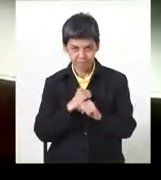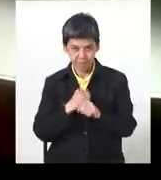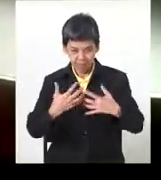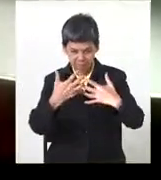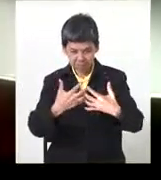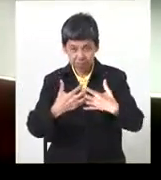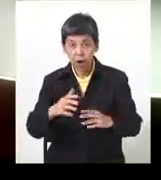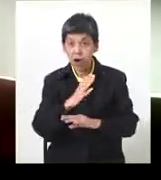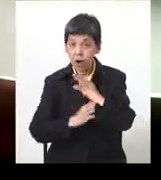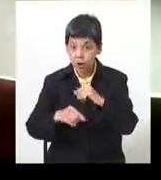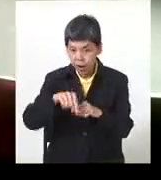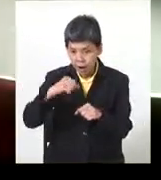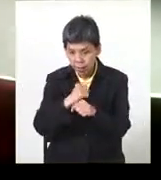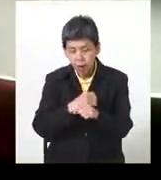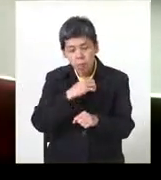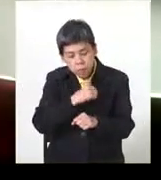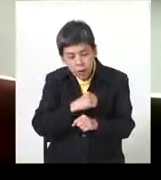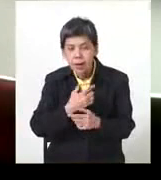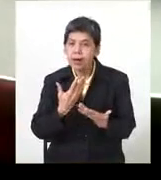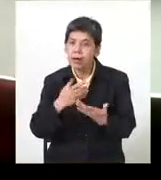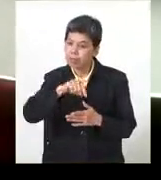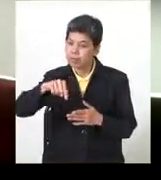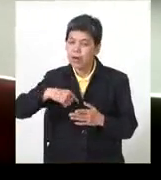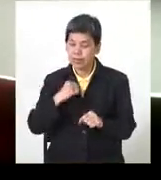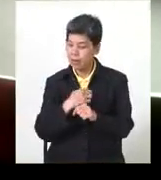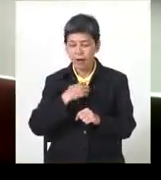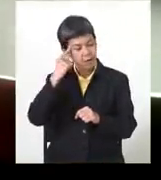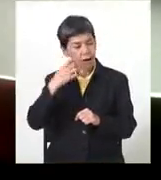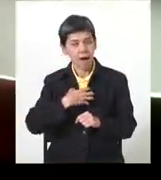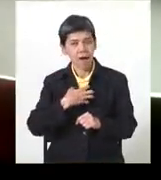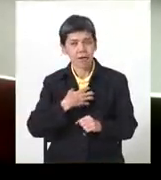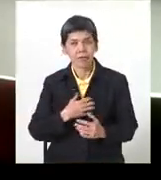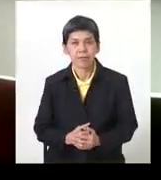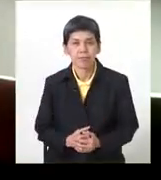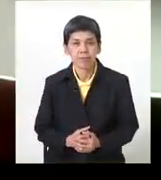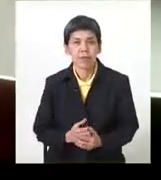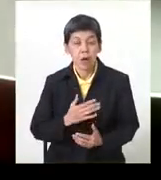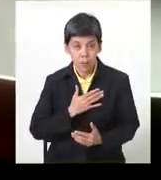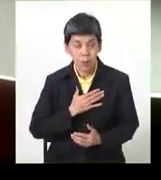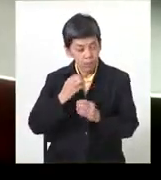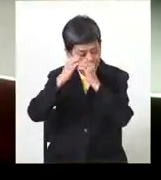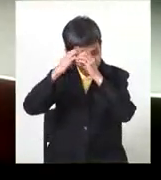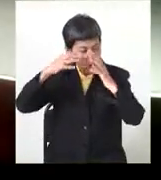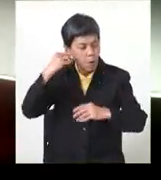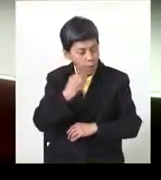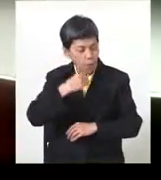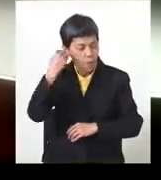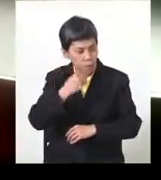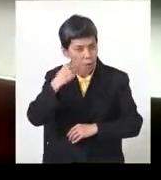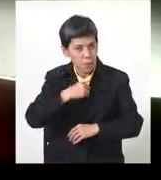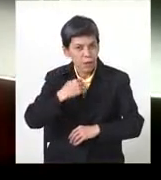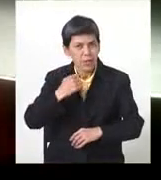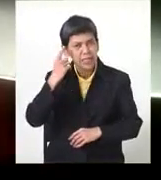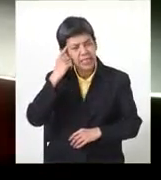สร้างเอ่อโรงงานที่มีคนพิการแล้วก็คนชราในพื้นที่จริงๆเนี่ยผมจะมีความฝัน